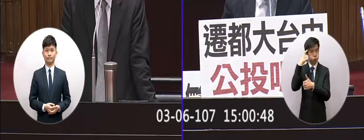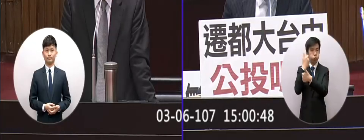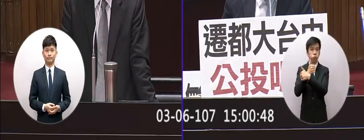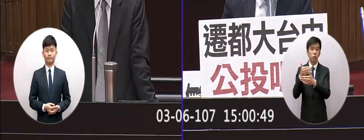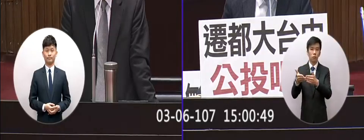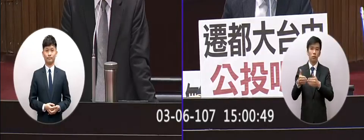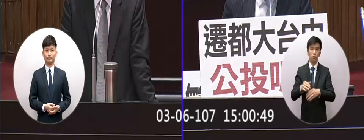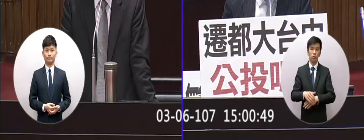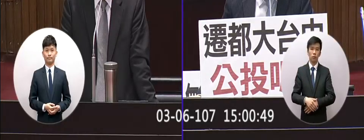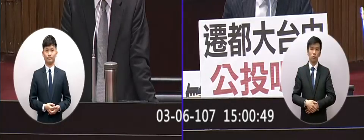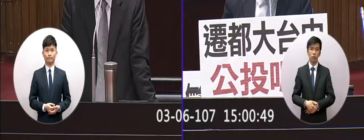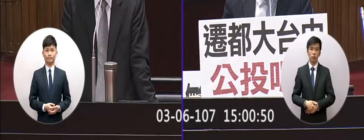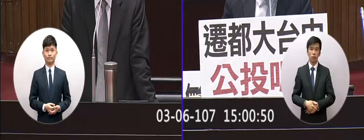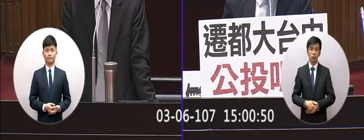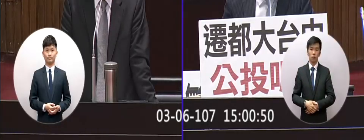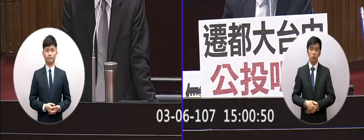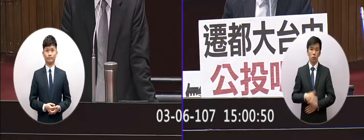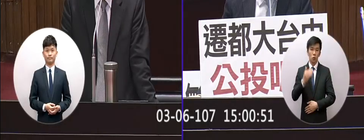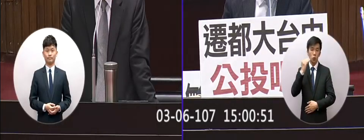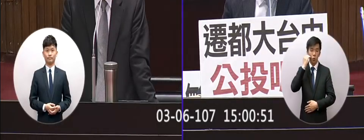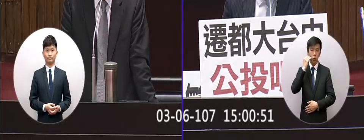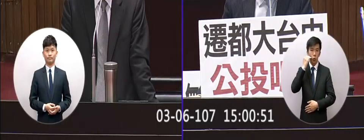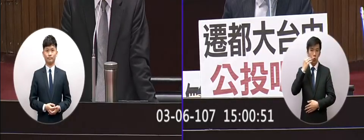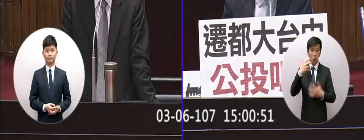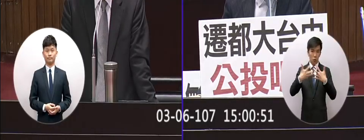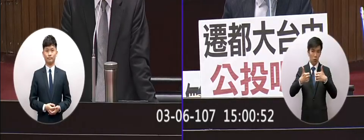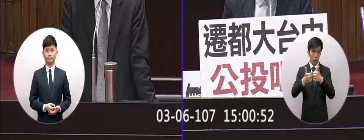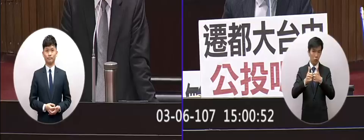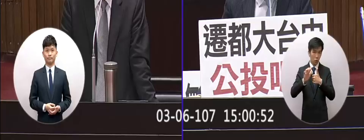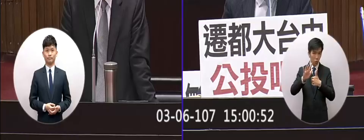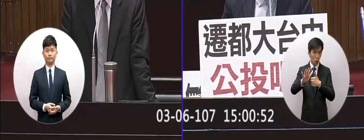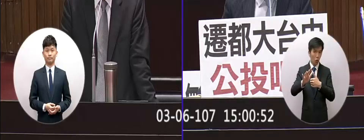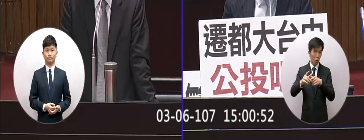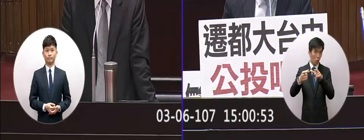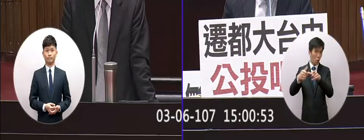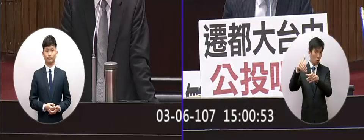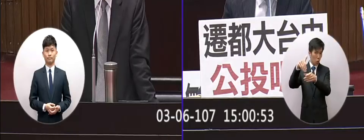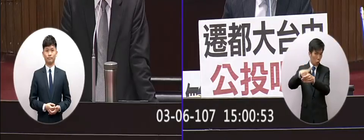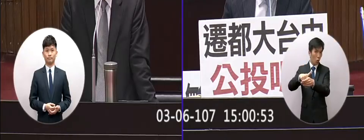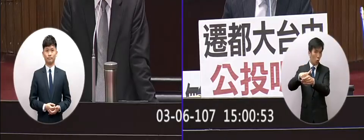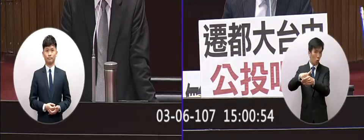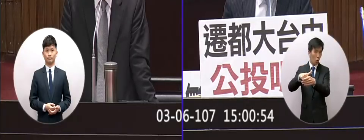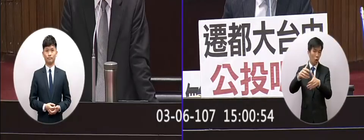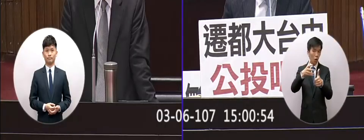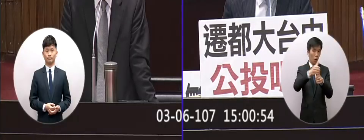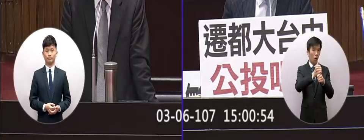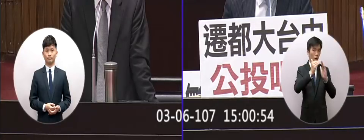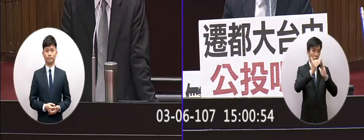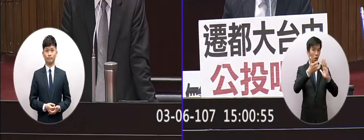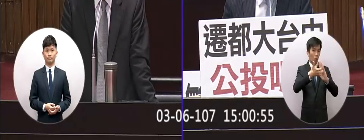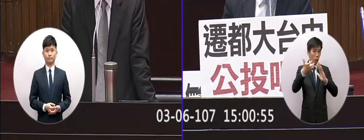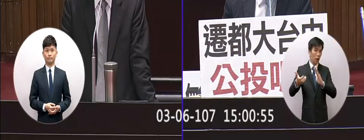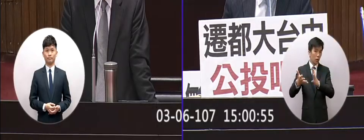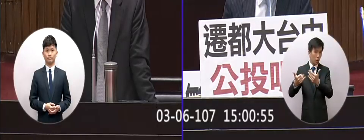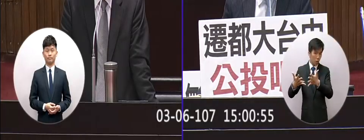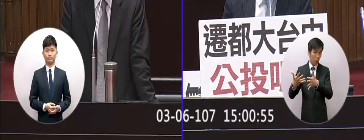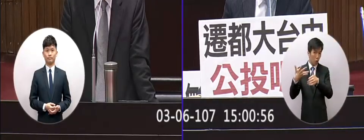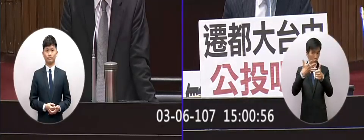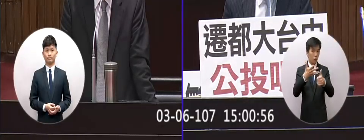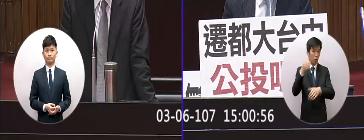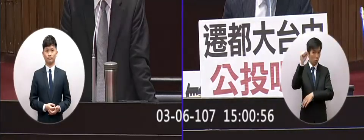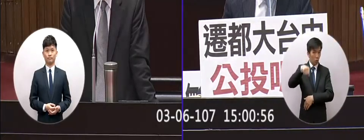这件事情。所以如果有机会的话，公投迁都这件事情来公投，你赞不赞